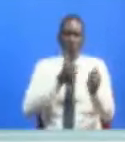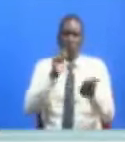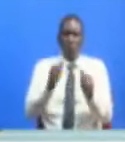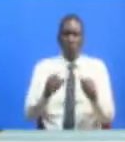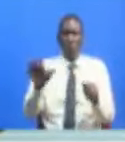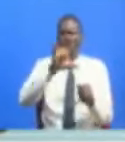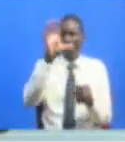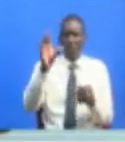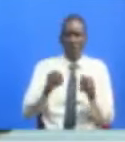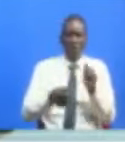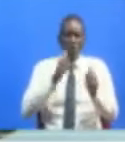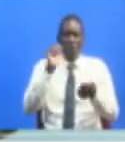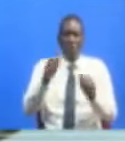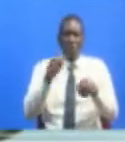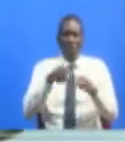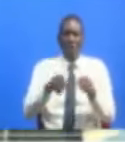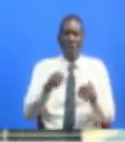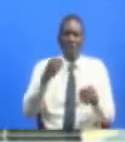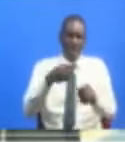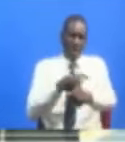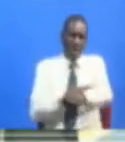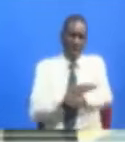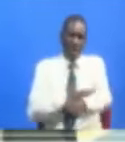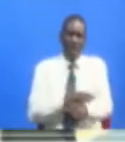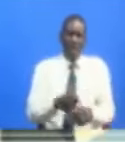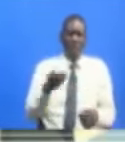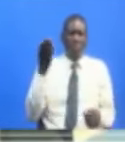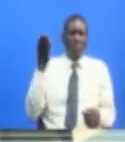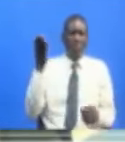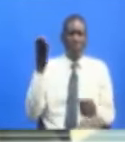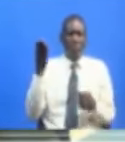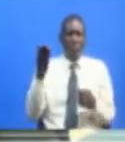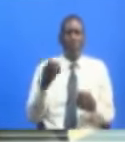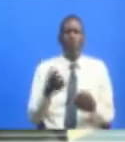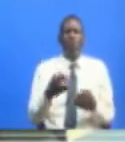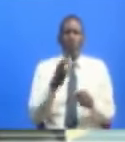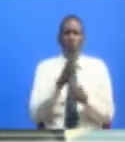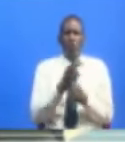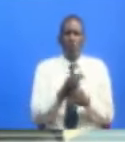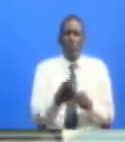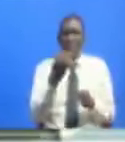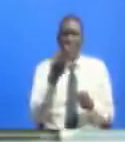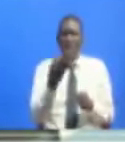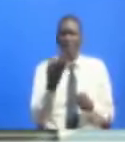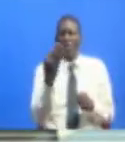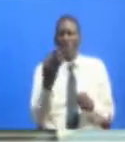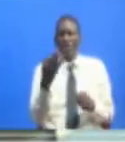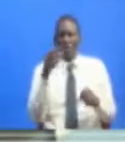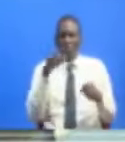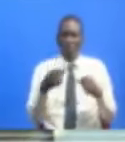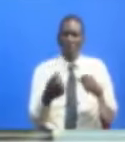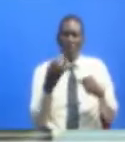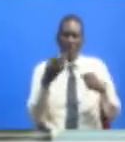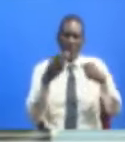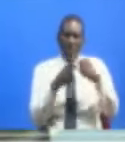bara Afrika inayofanyika jijini Accra, Ghana. Chepngetich alihitaji muda dakika 33 na sekunde